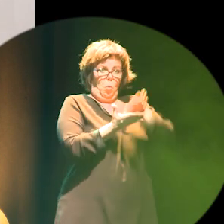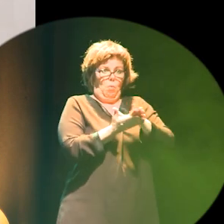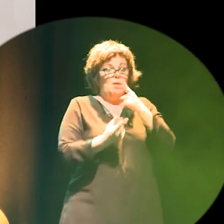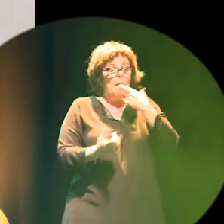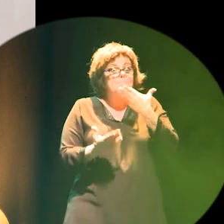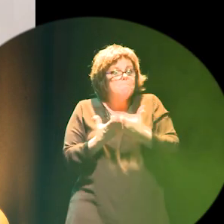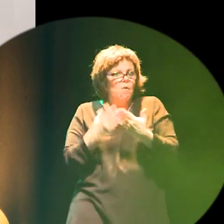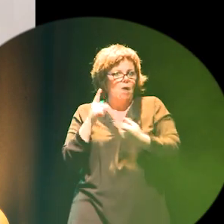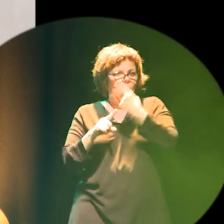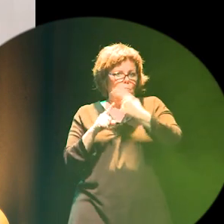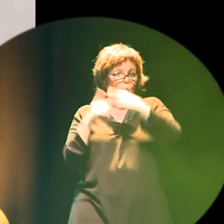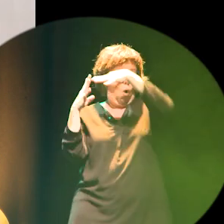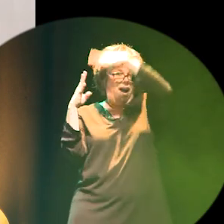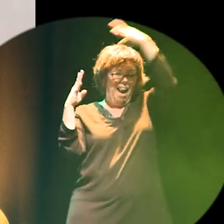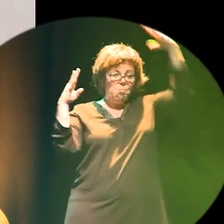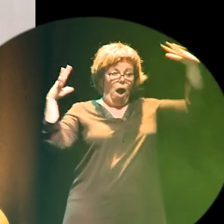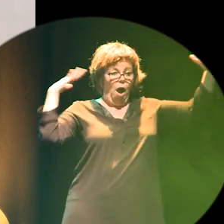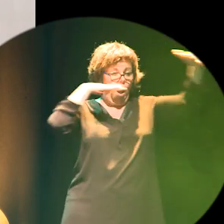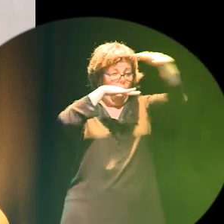climat. Fantastique!